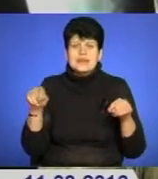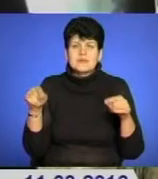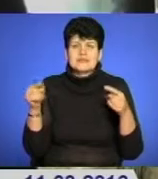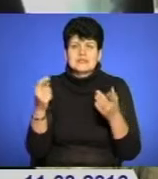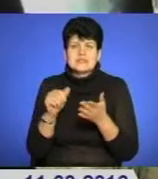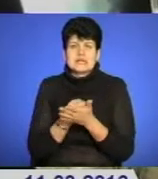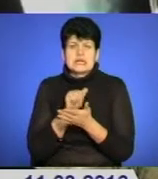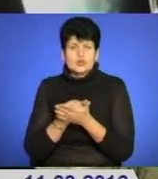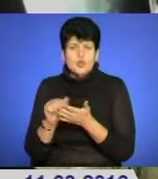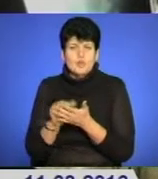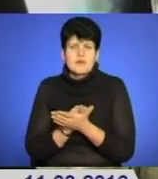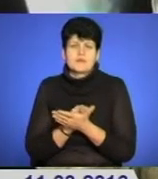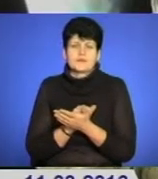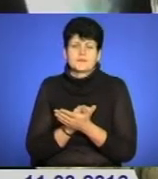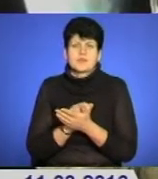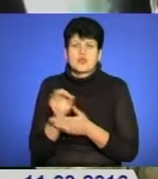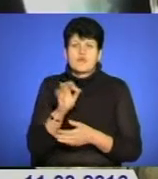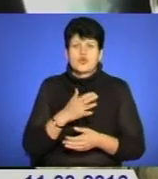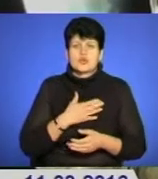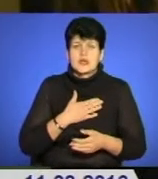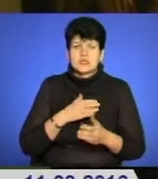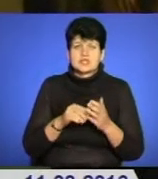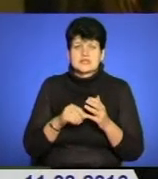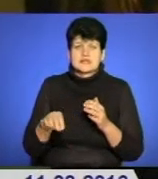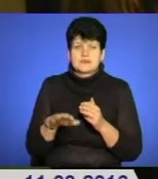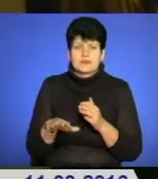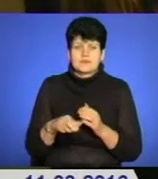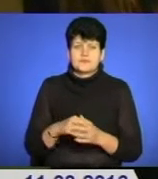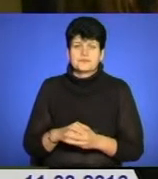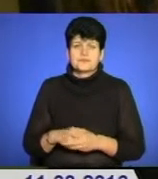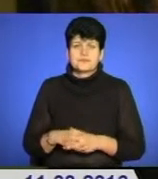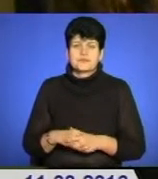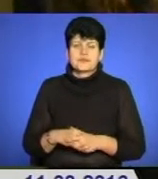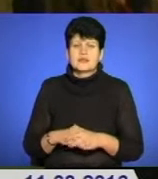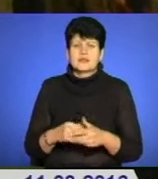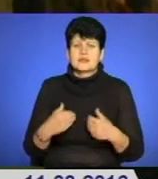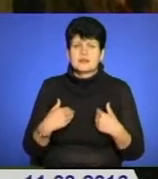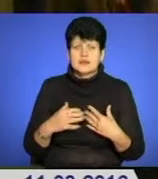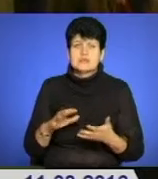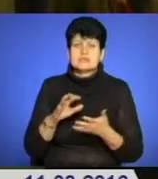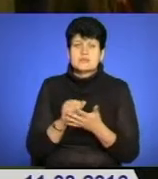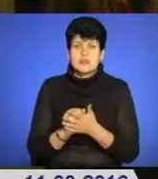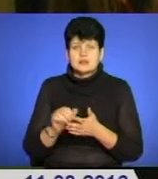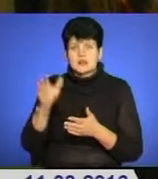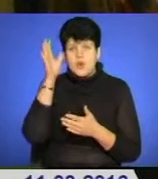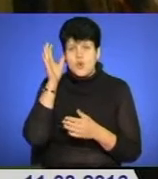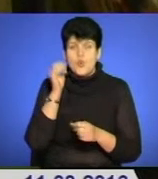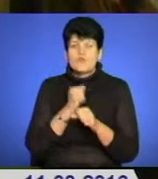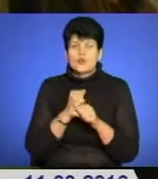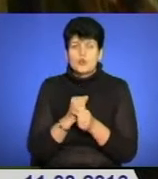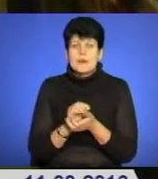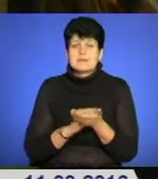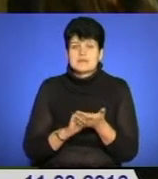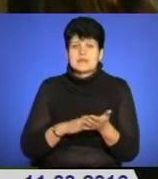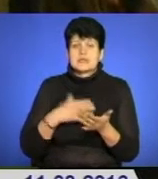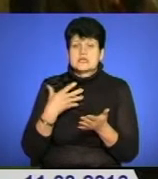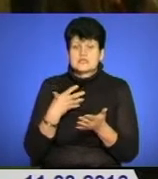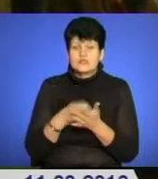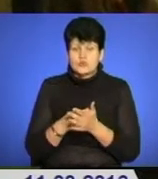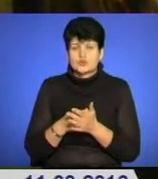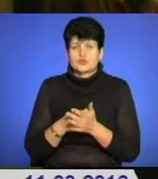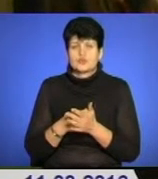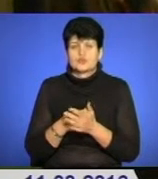реабілітаційних документів про наших земляків. Я займалася науковою роботою, писала свою наукову роботу Малої